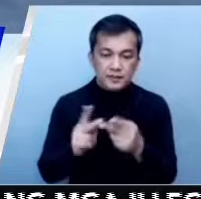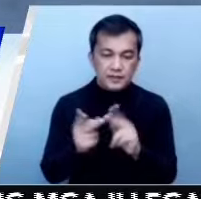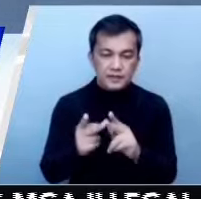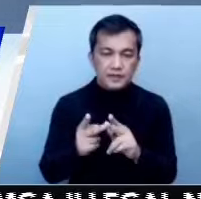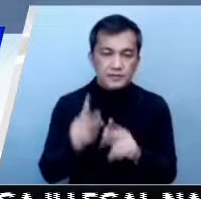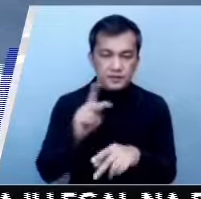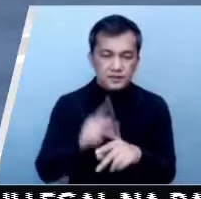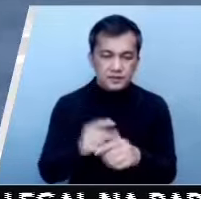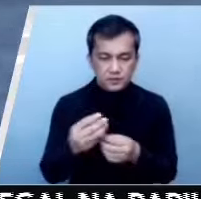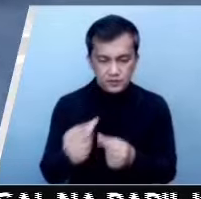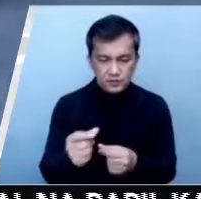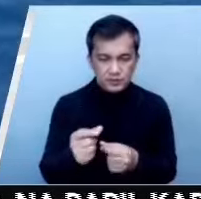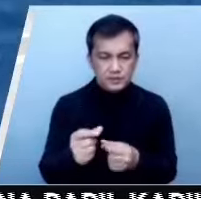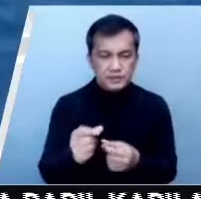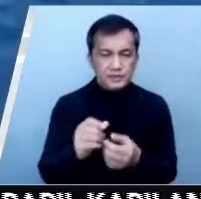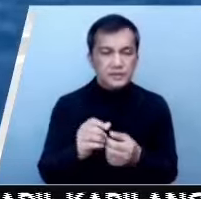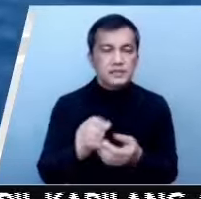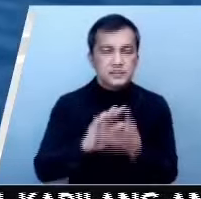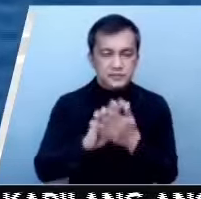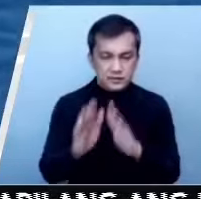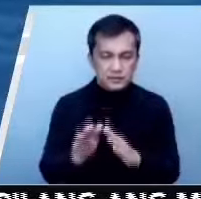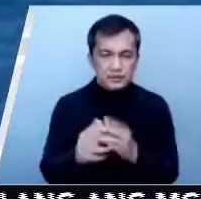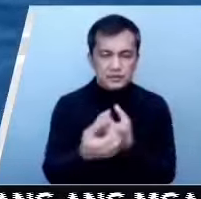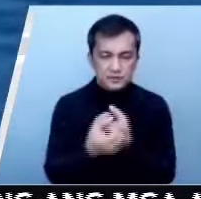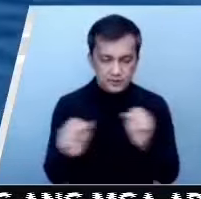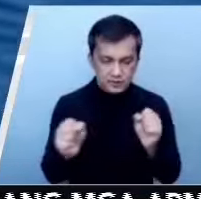peace and security sa rehiyon.